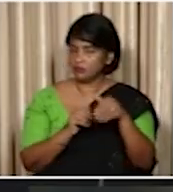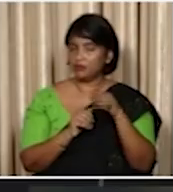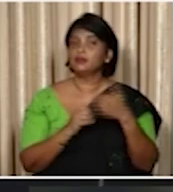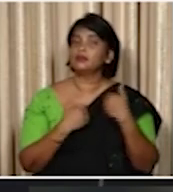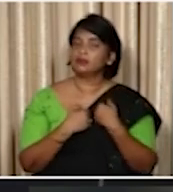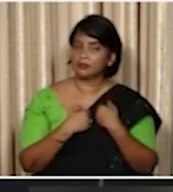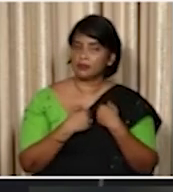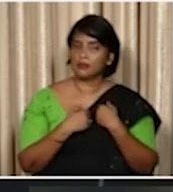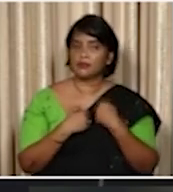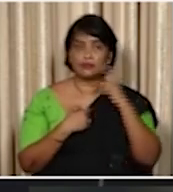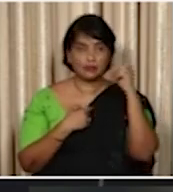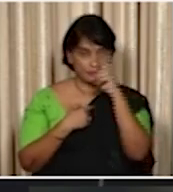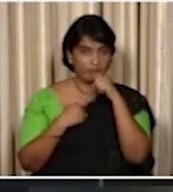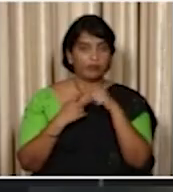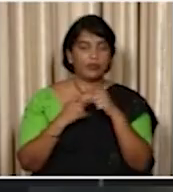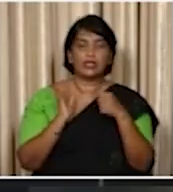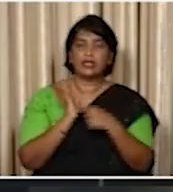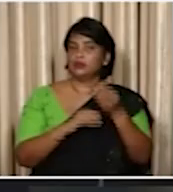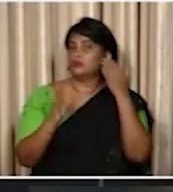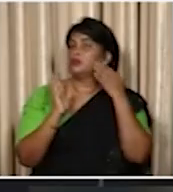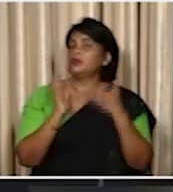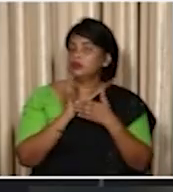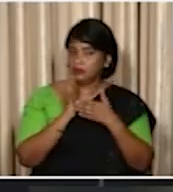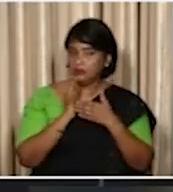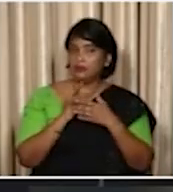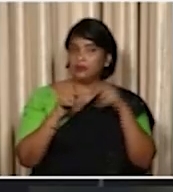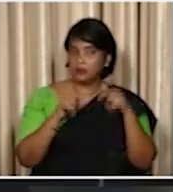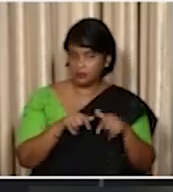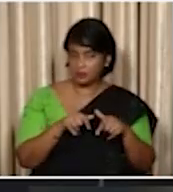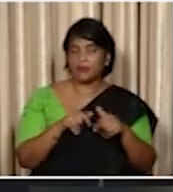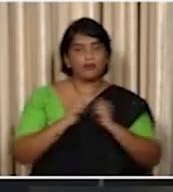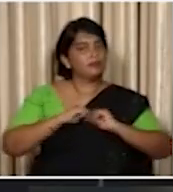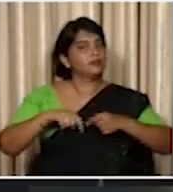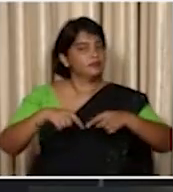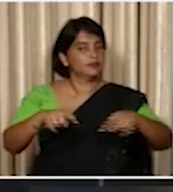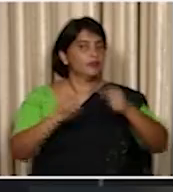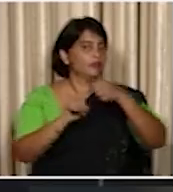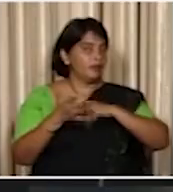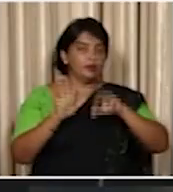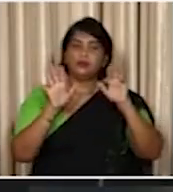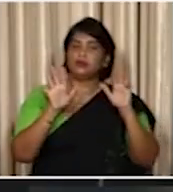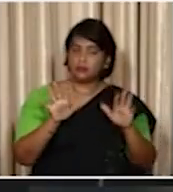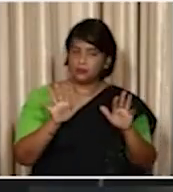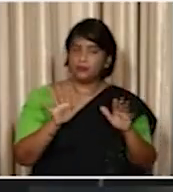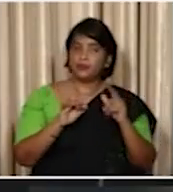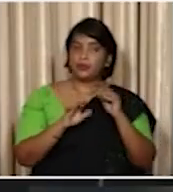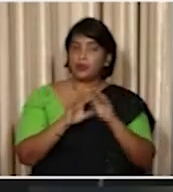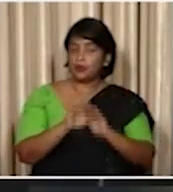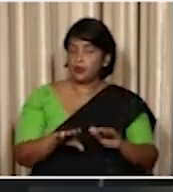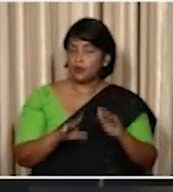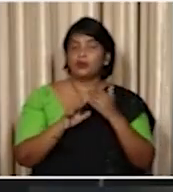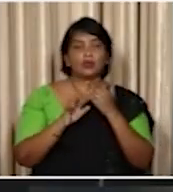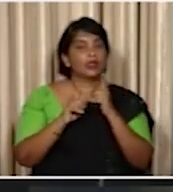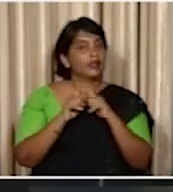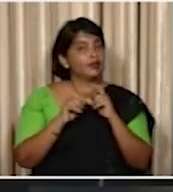අපි පළවෙනි වටේ TOTලා ට්‍රේන් කළා. දැන් මේ වෙනකොට ඒ කටයුත්ත කරගෙන යනවා පළාත් 9 හැටියට. ප්‍රාථමික අධ්‍යාපනය